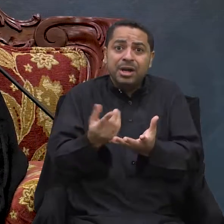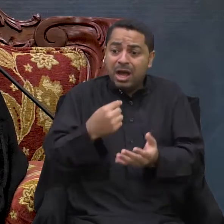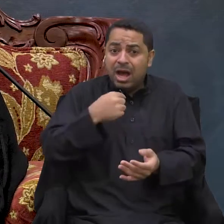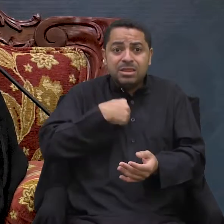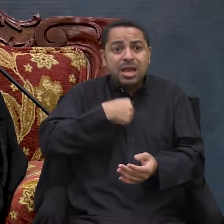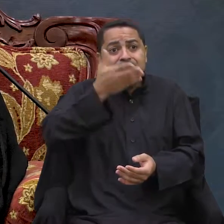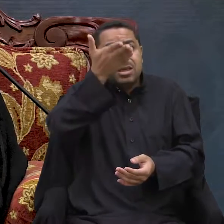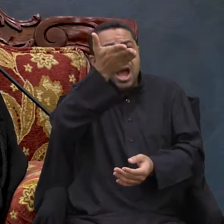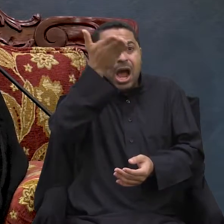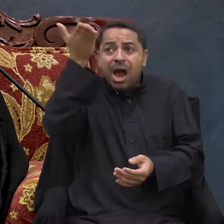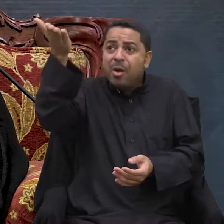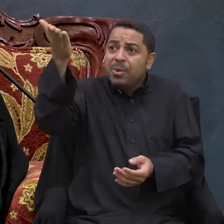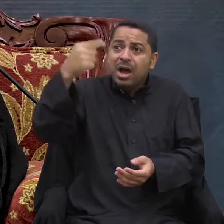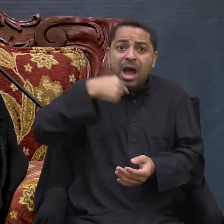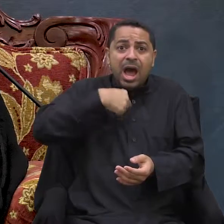نبئوني أنا